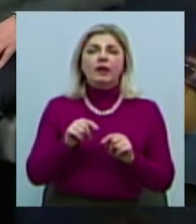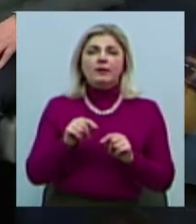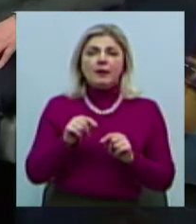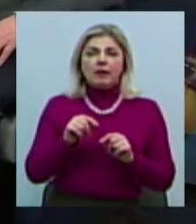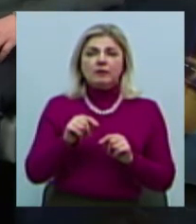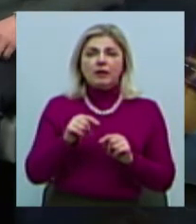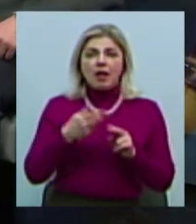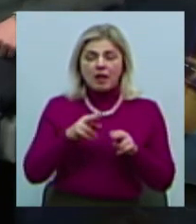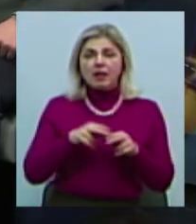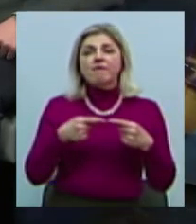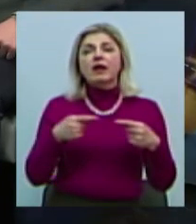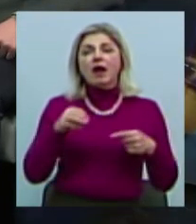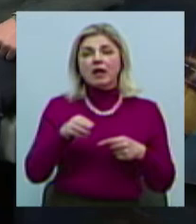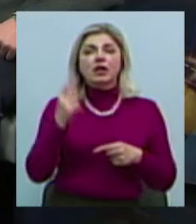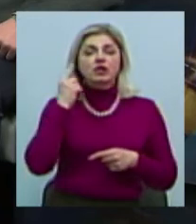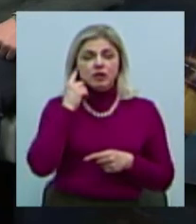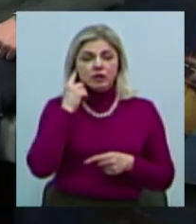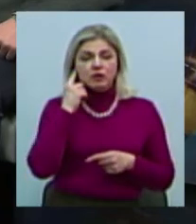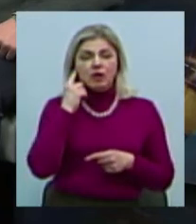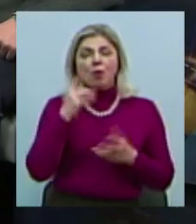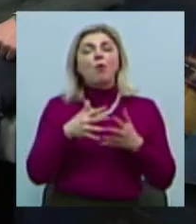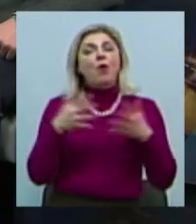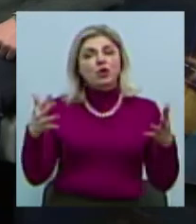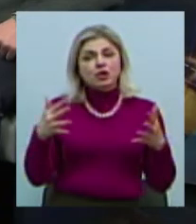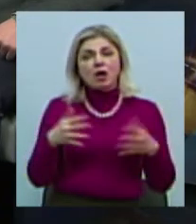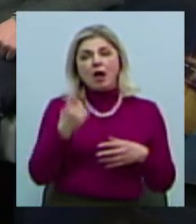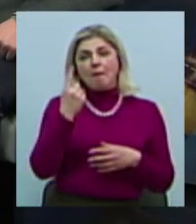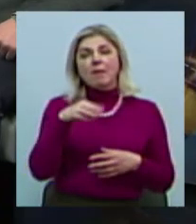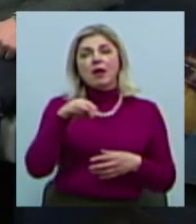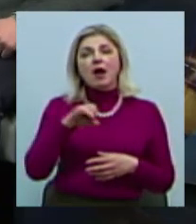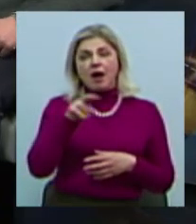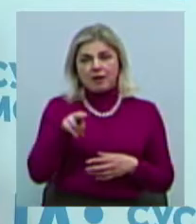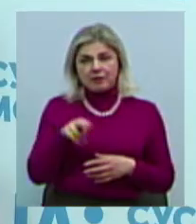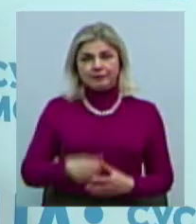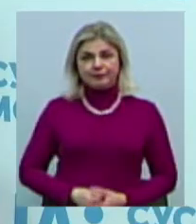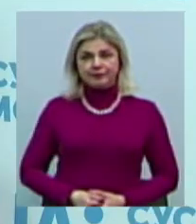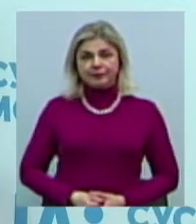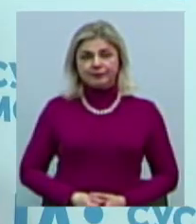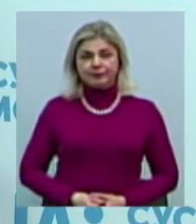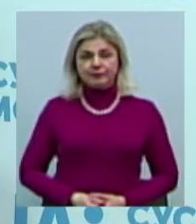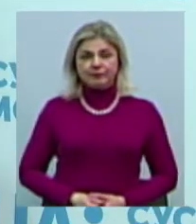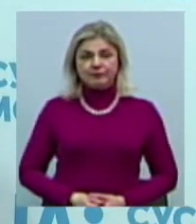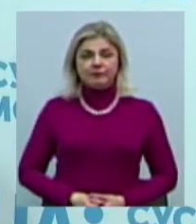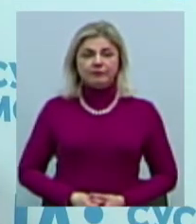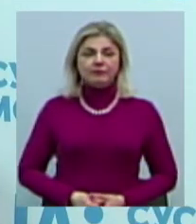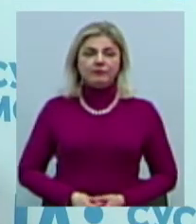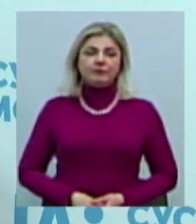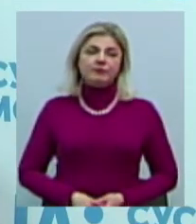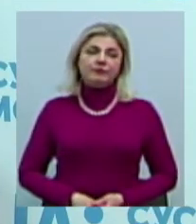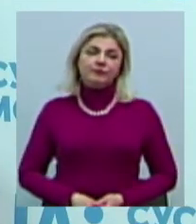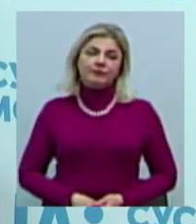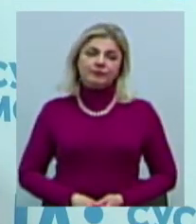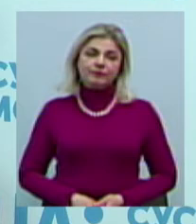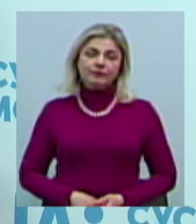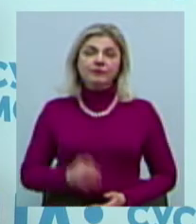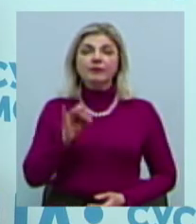Ну, это вариант уже свыше миллиарда. И туди японского не треба проекта, так? Ну, возможно, да. Чем уже хочет японского